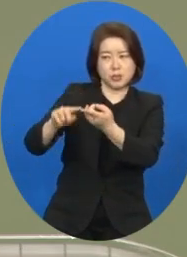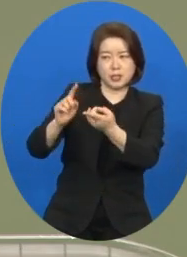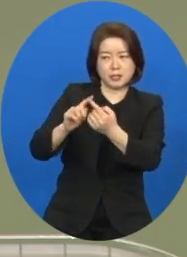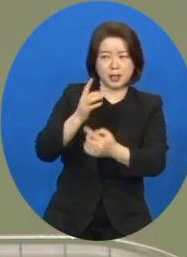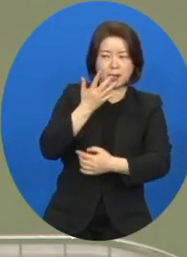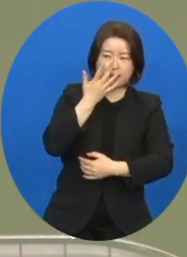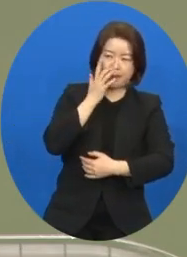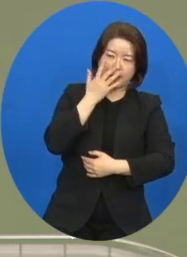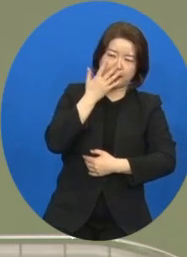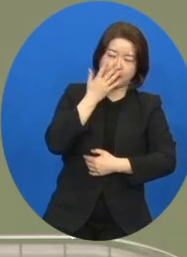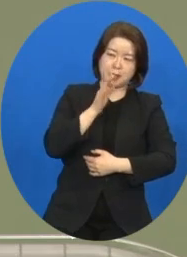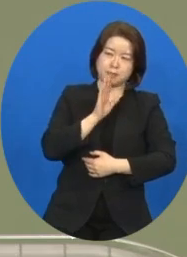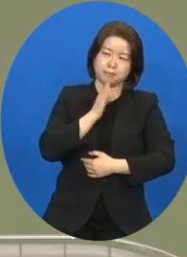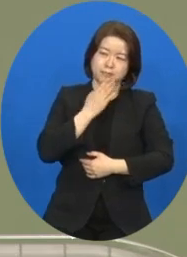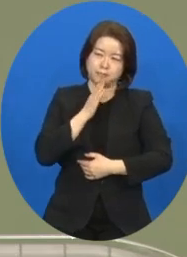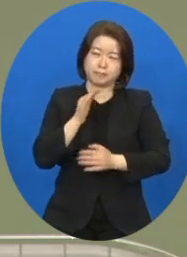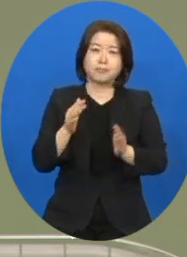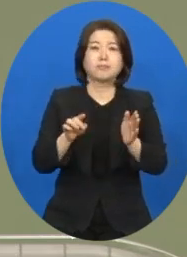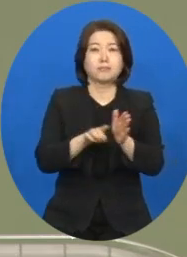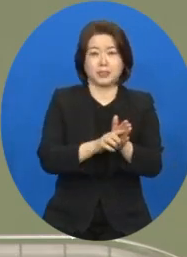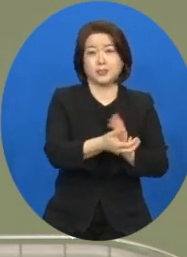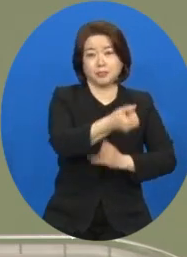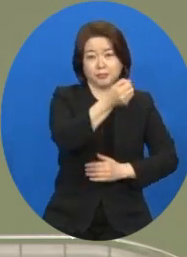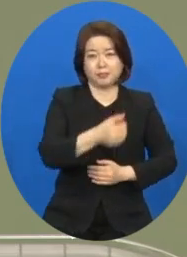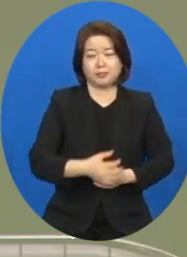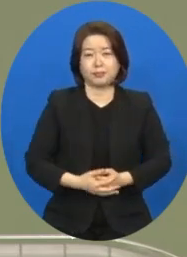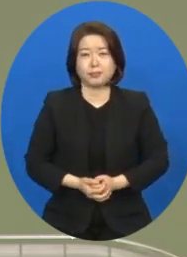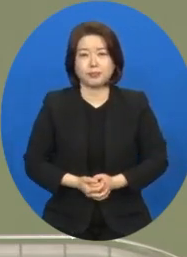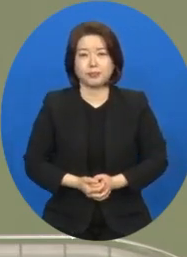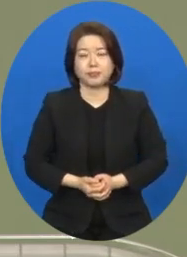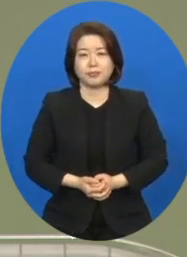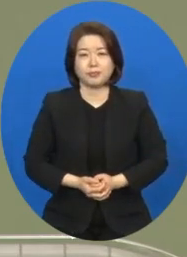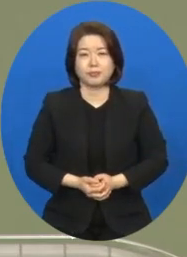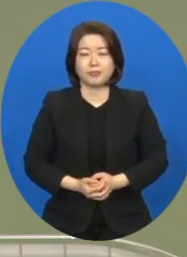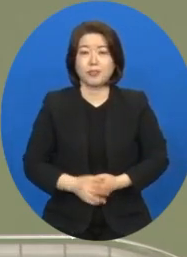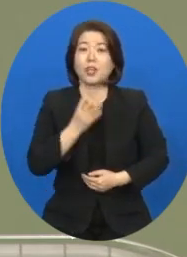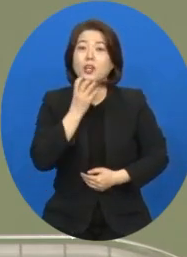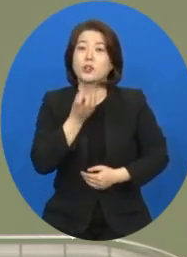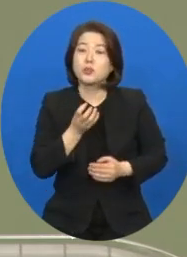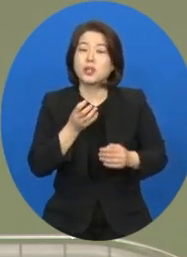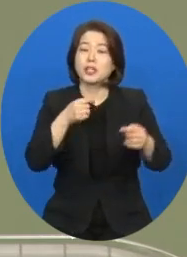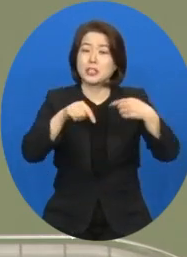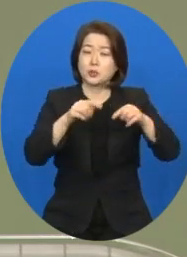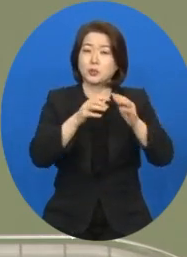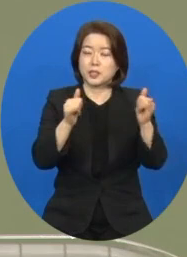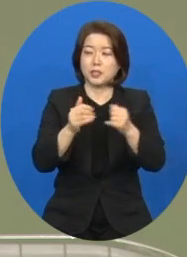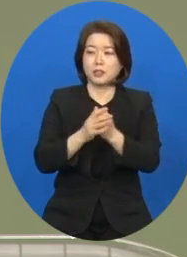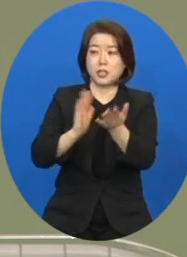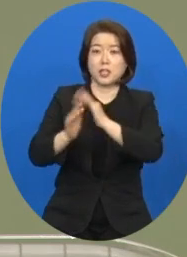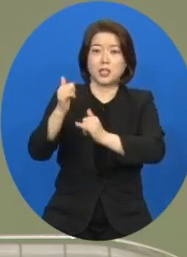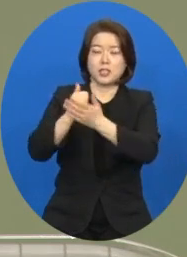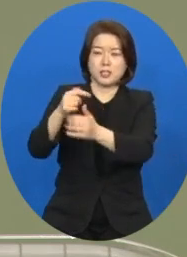가지고 있었던 것뿐입니다. 유대교 지도자들은 예수님을 죽이려고 했어요.